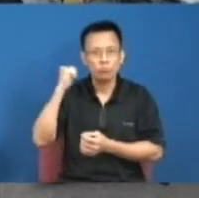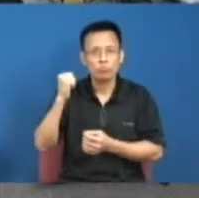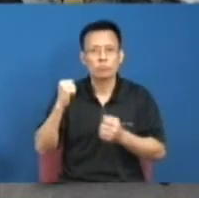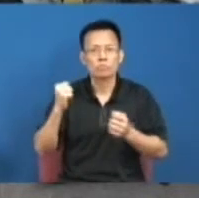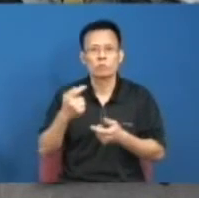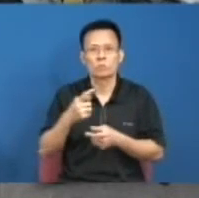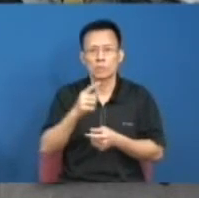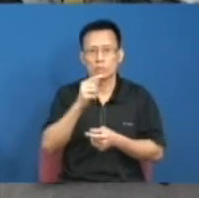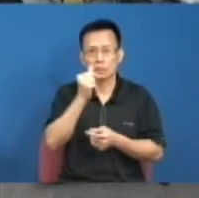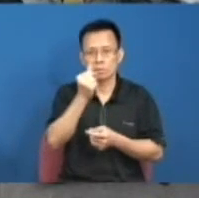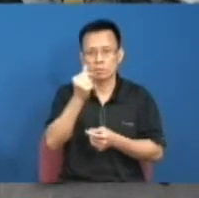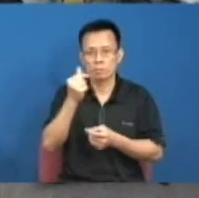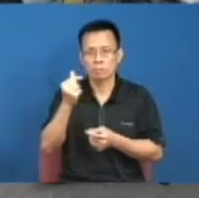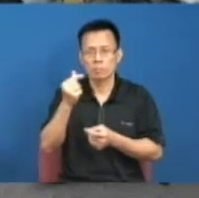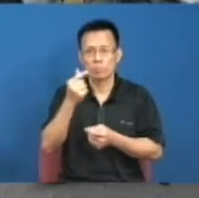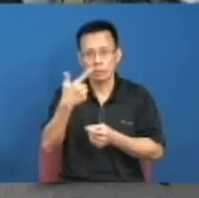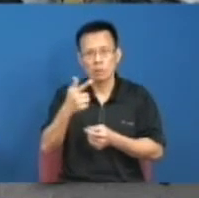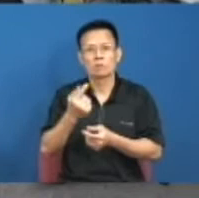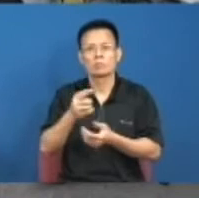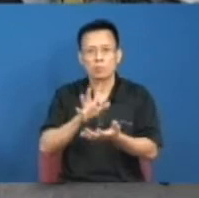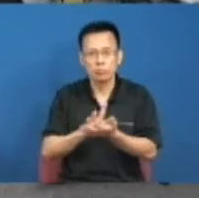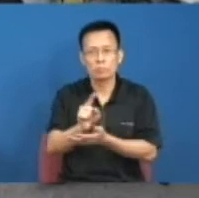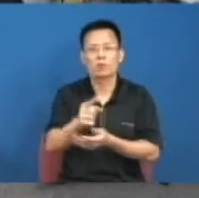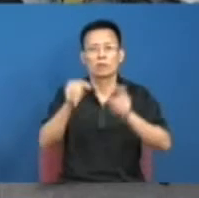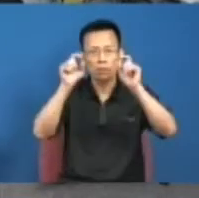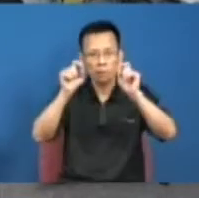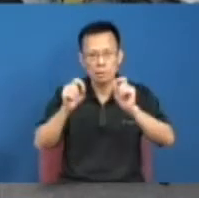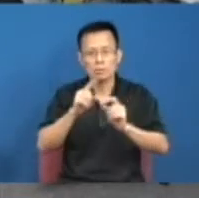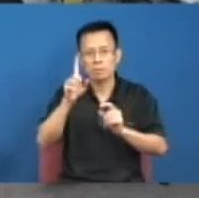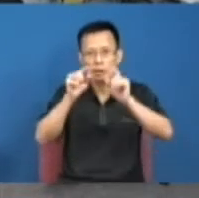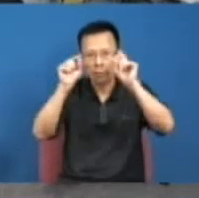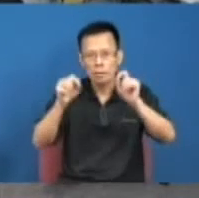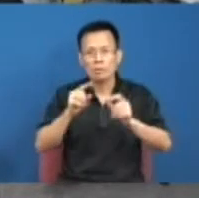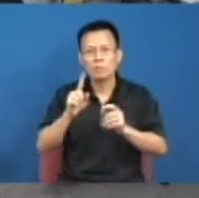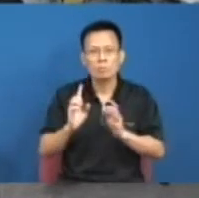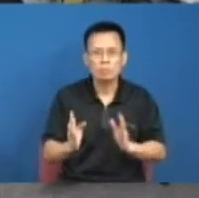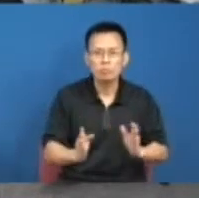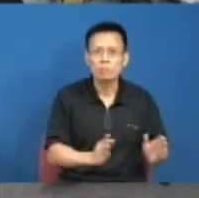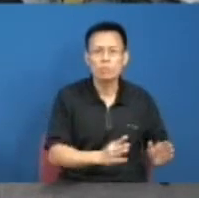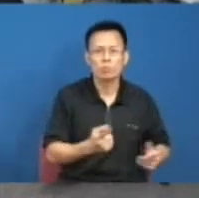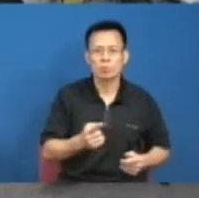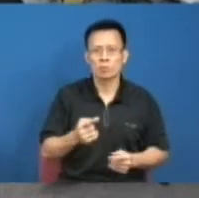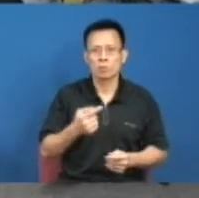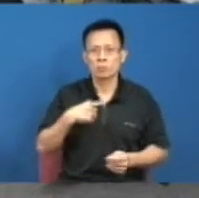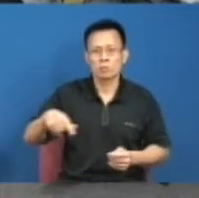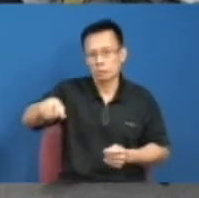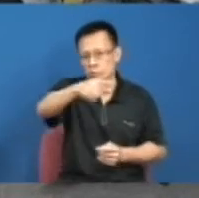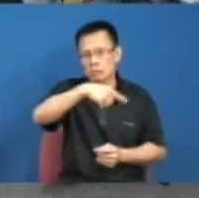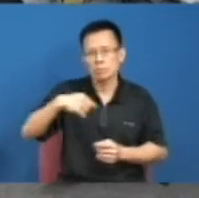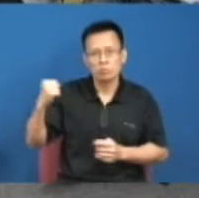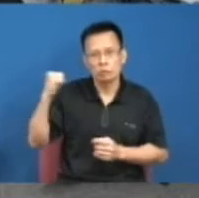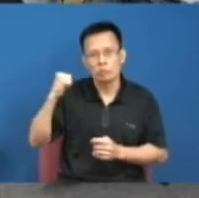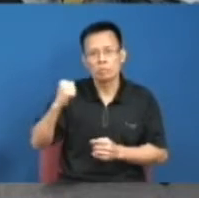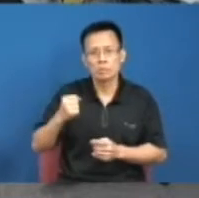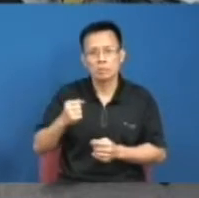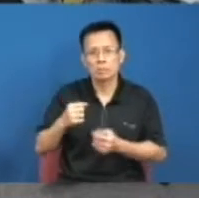唔同方面嘅專家，如果需要可以解釋俾佢哋聽呢啲問題點處理，同埋點解而家我哋要努力咧要錄幾集呢啲咁嘅專